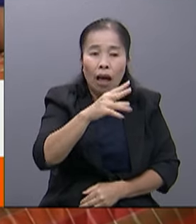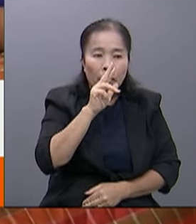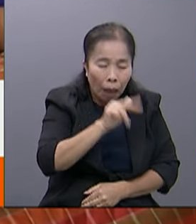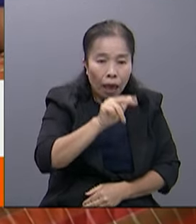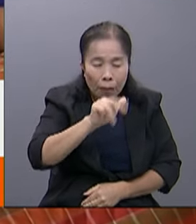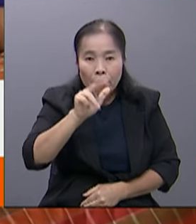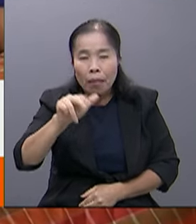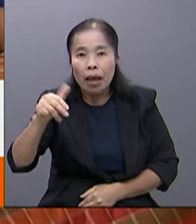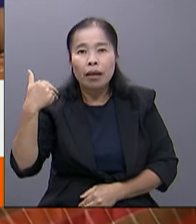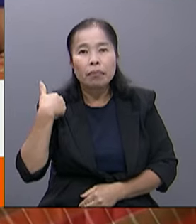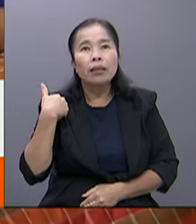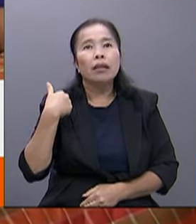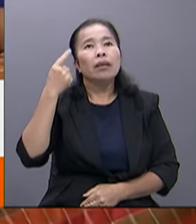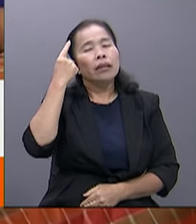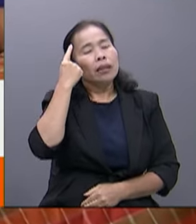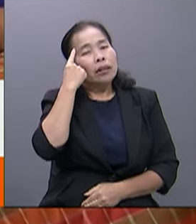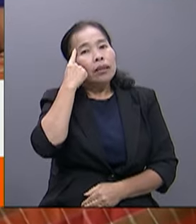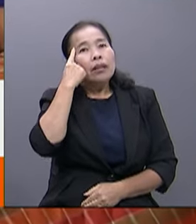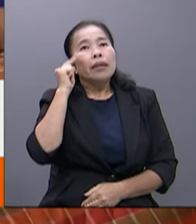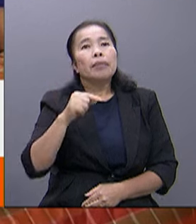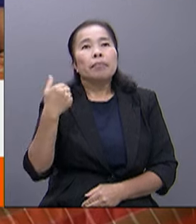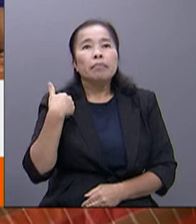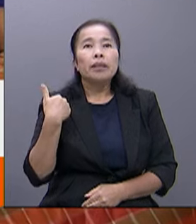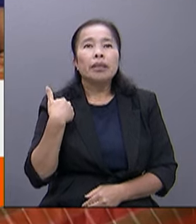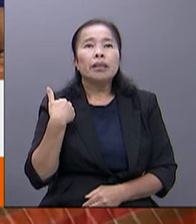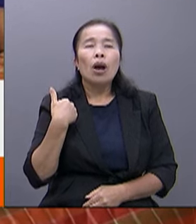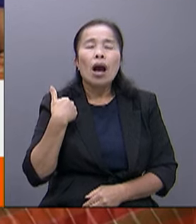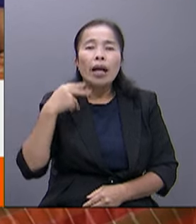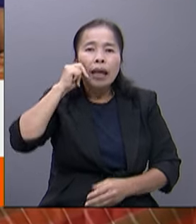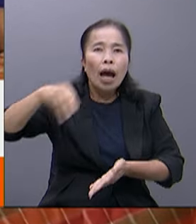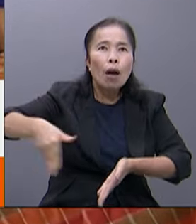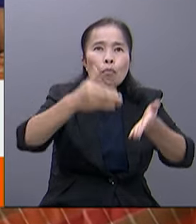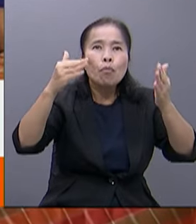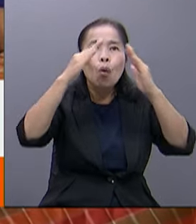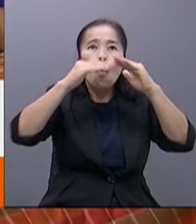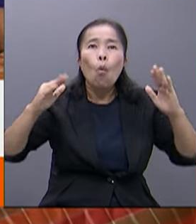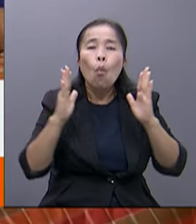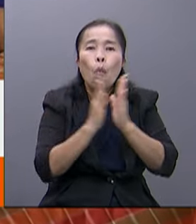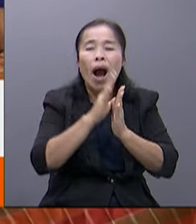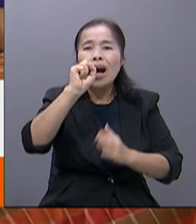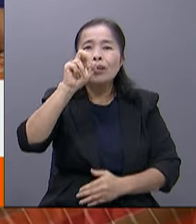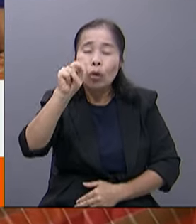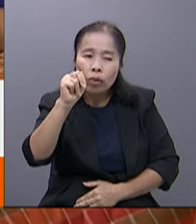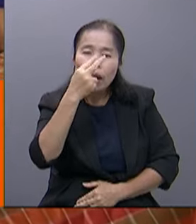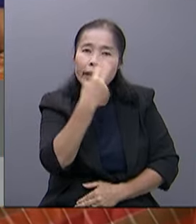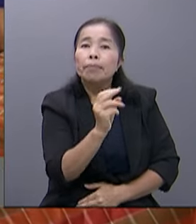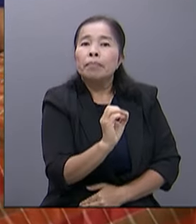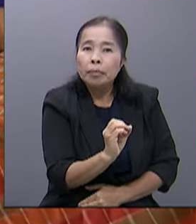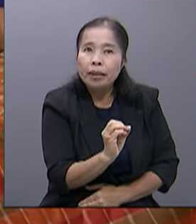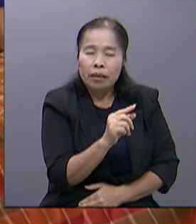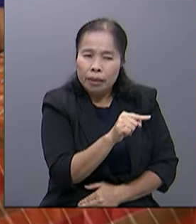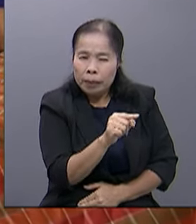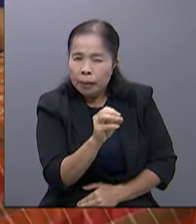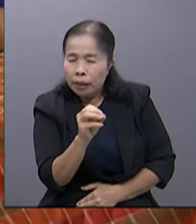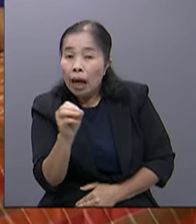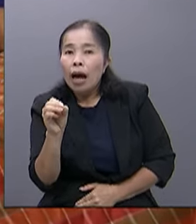อแต่ถ้าเกิดเลยไปจนถึงวัดสนซึ่งเป็นเขตสุดท้ายของอำเภอระโนดเรายังไม่เจอกระแสสินสติงพลาดเรายังไม่เจอ